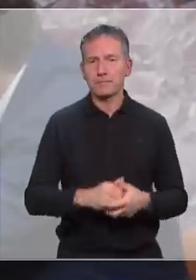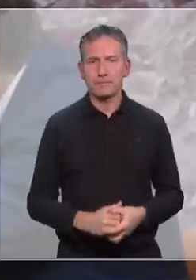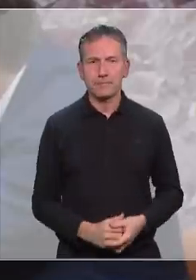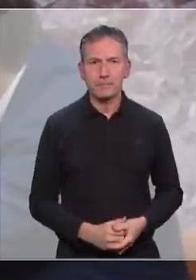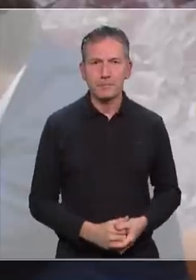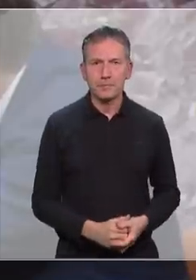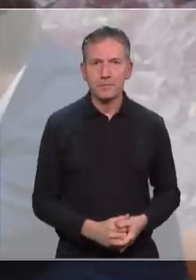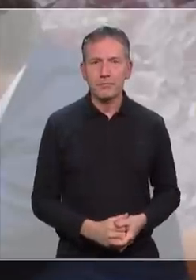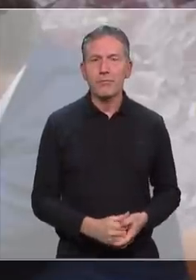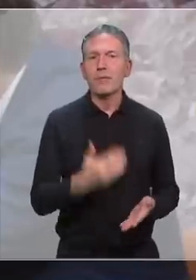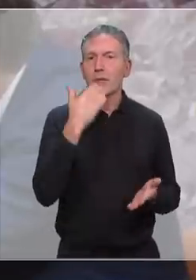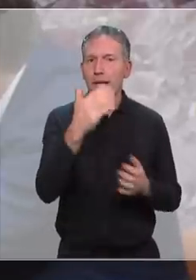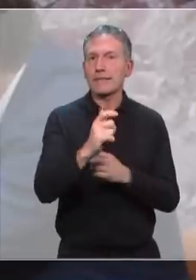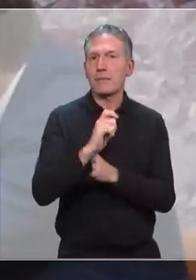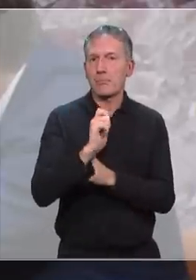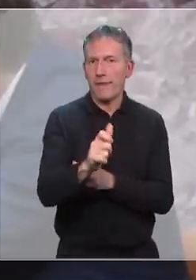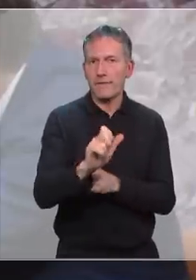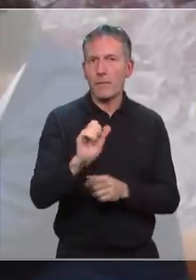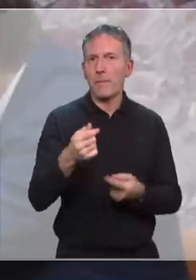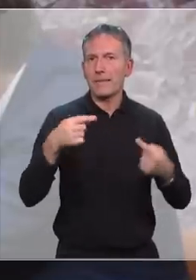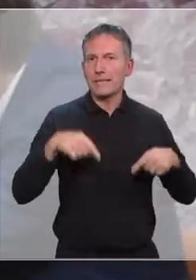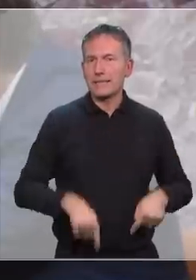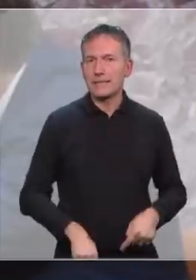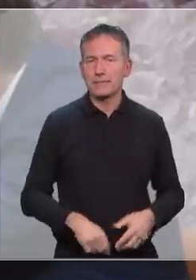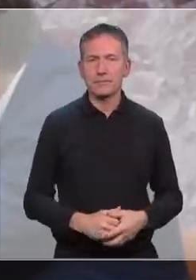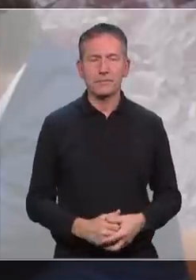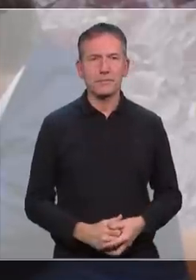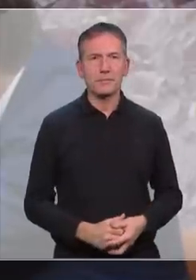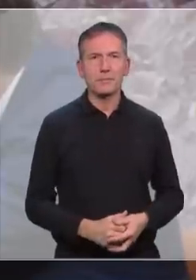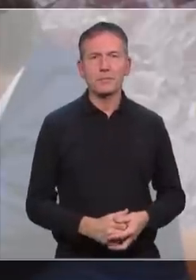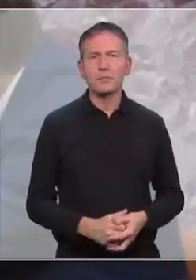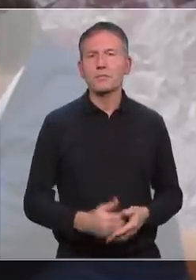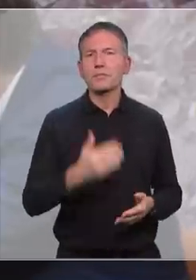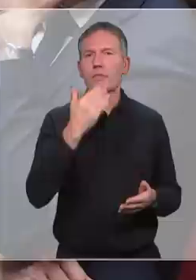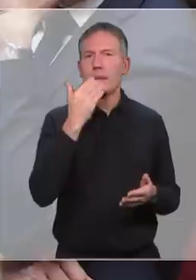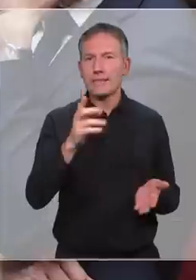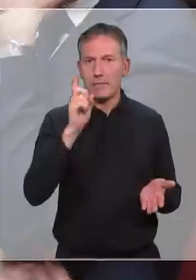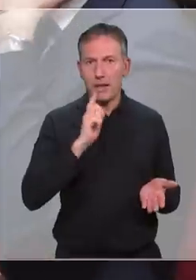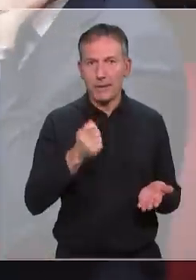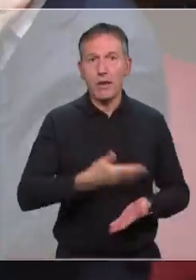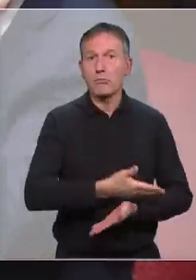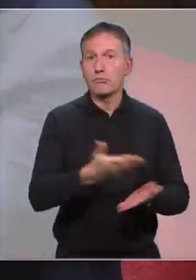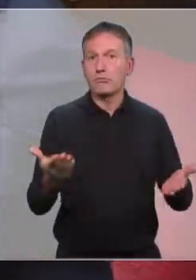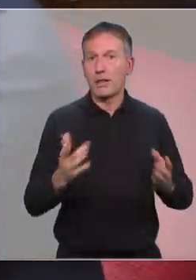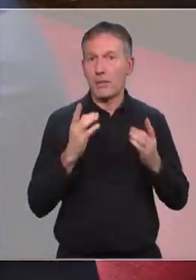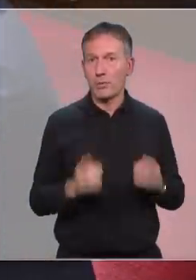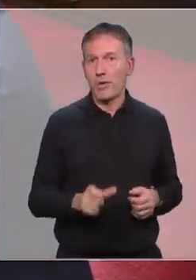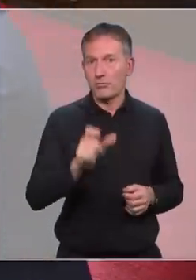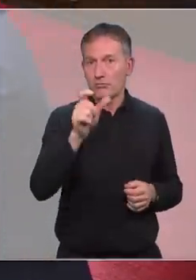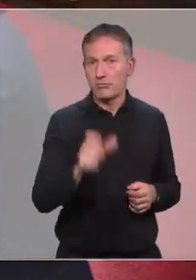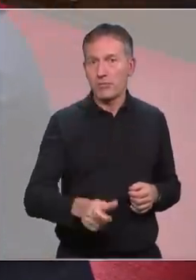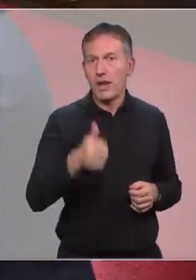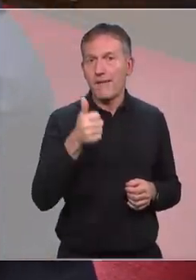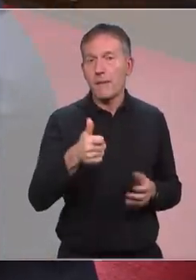remercie. La parole est à Madame la Première Ministre. Merci Madame la Présidente, Mesdames et Messieurs les députés, Monsieur le